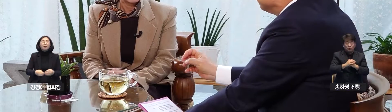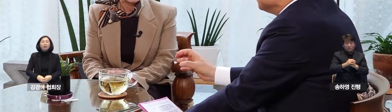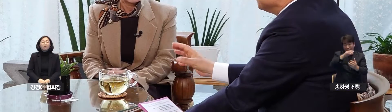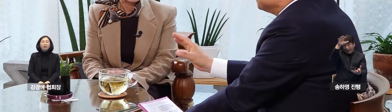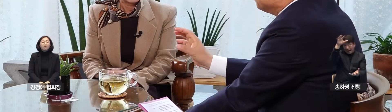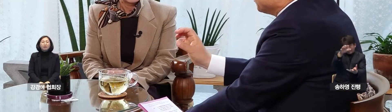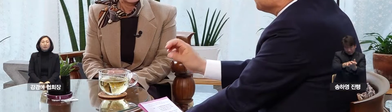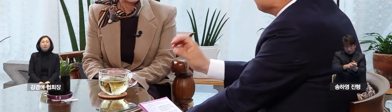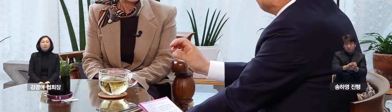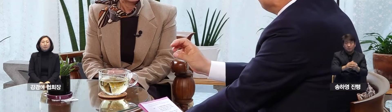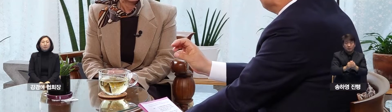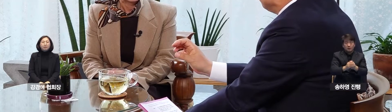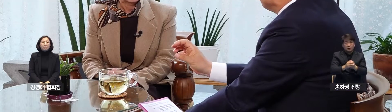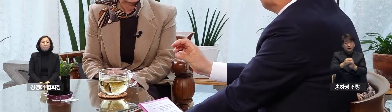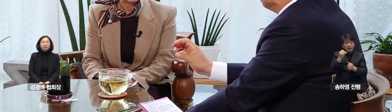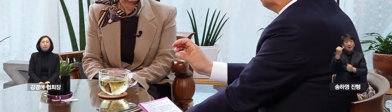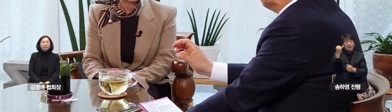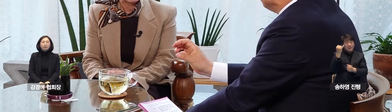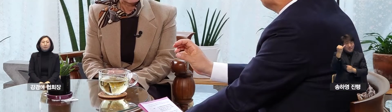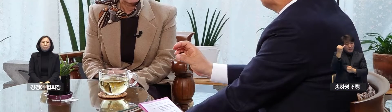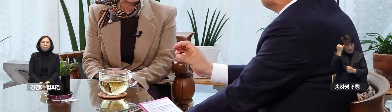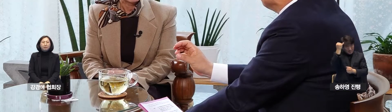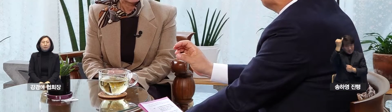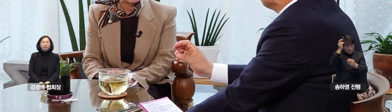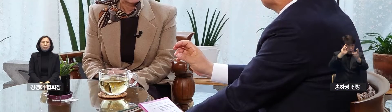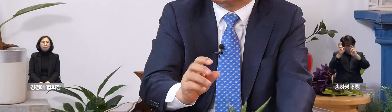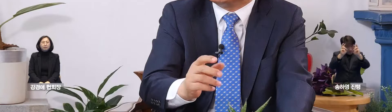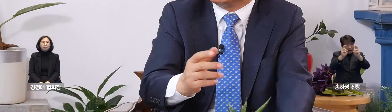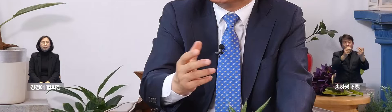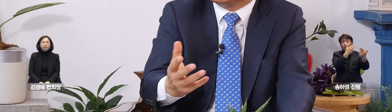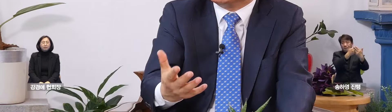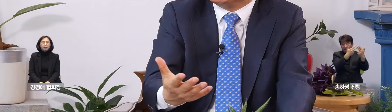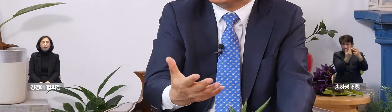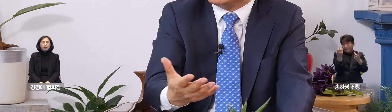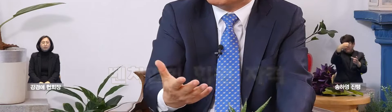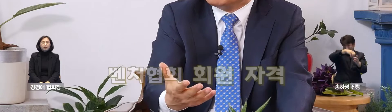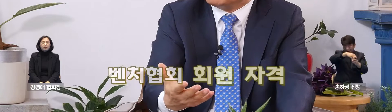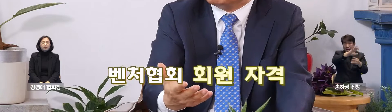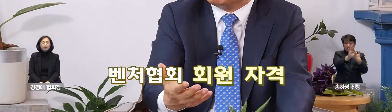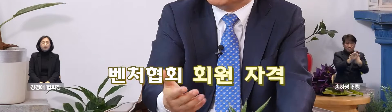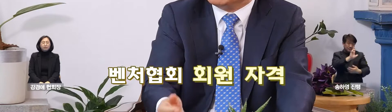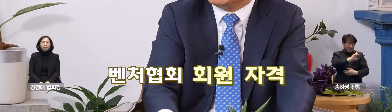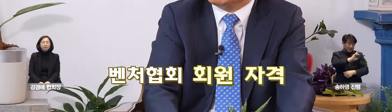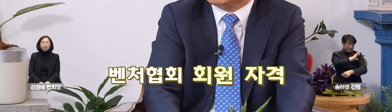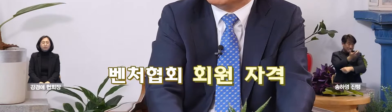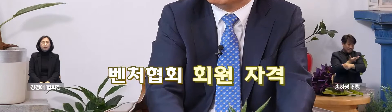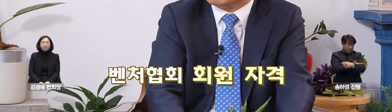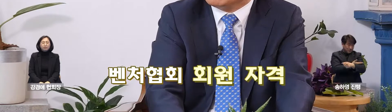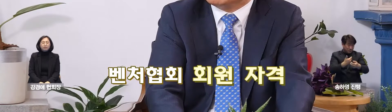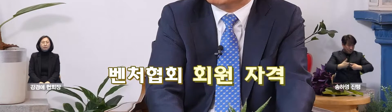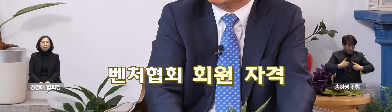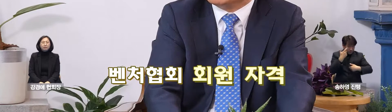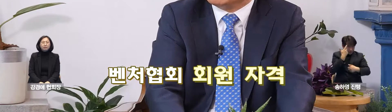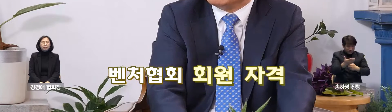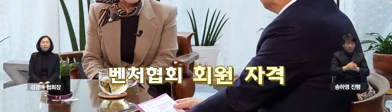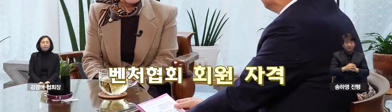합해서 이제 벤처협회라고 하는 데로 들어오려면 그런 일정한 자격이 좀 있어야 되는